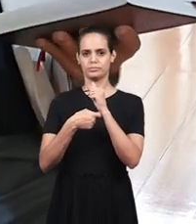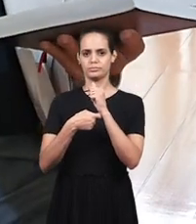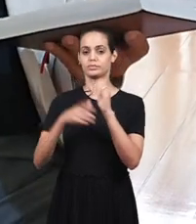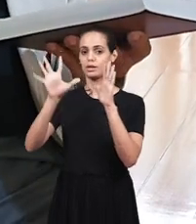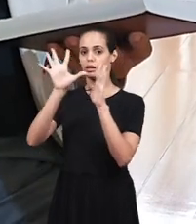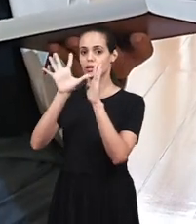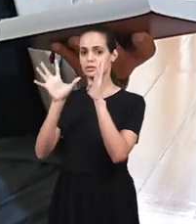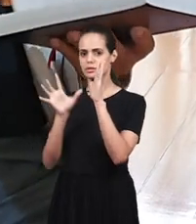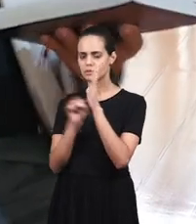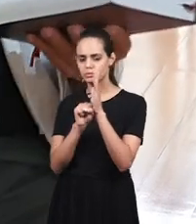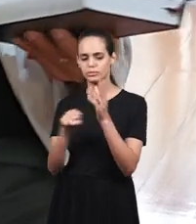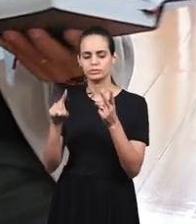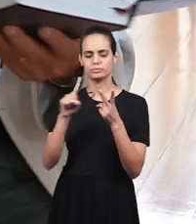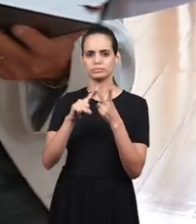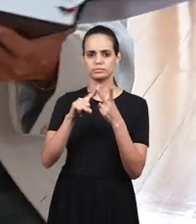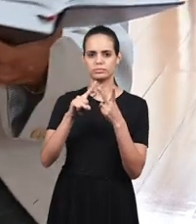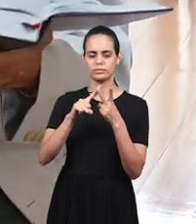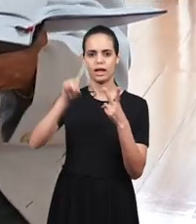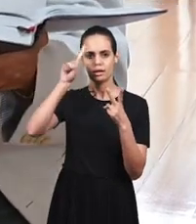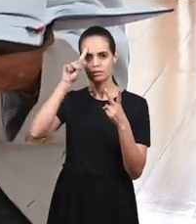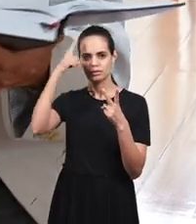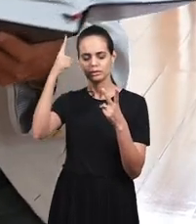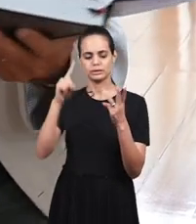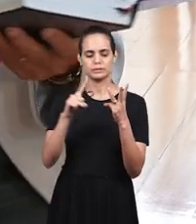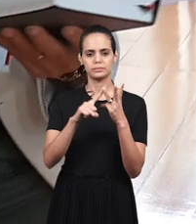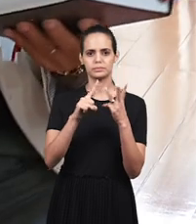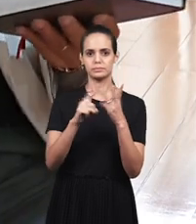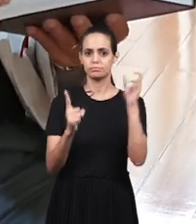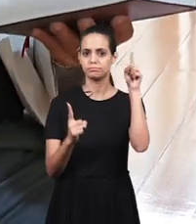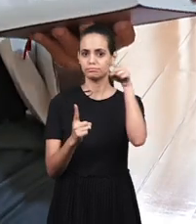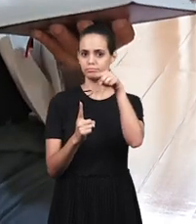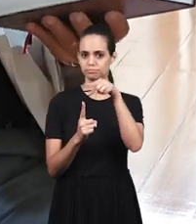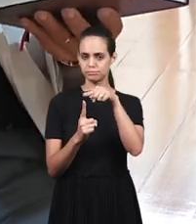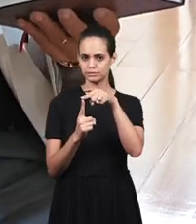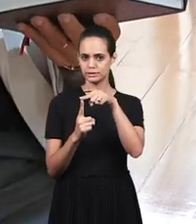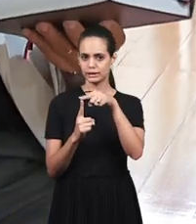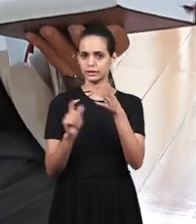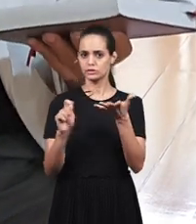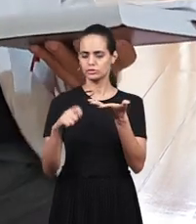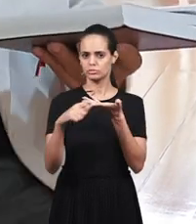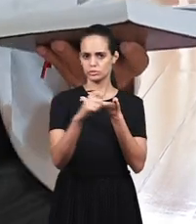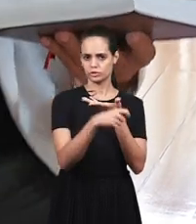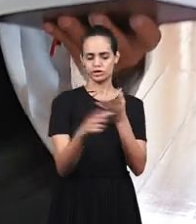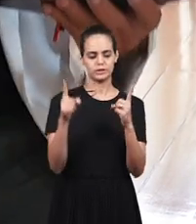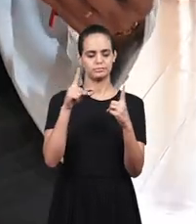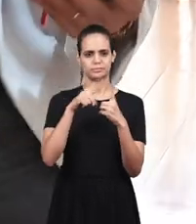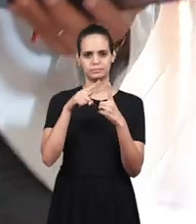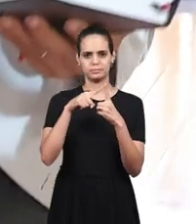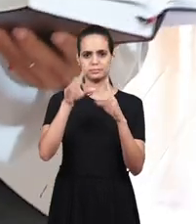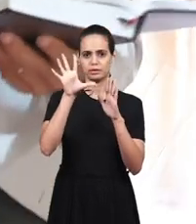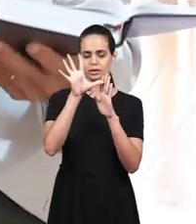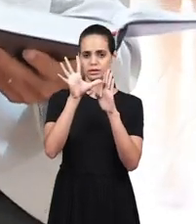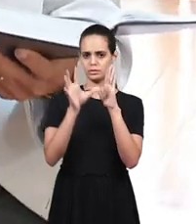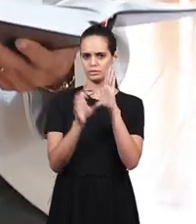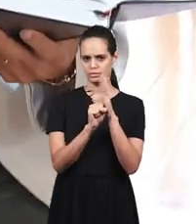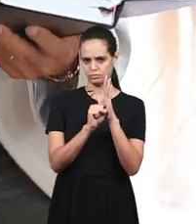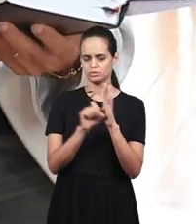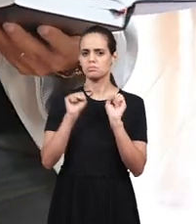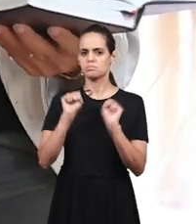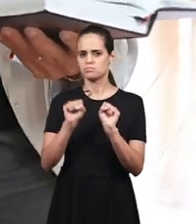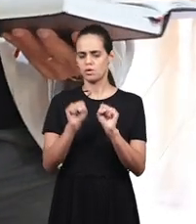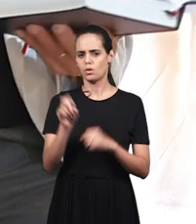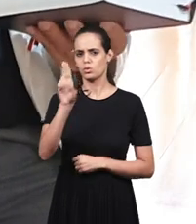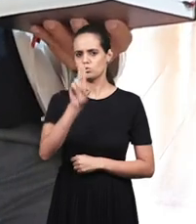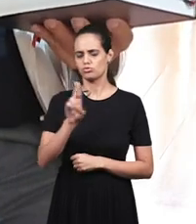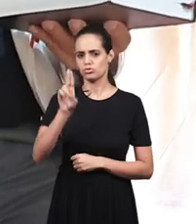которая заложена в символах, в аллегориях, в прообразах, в типологии.